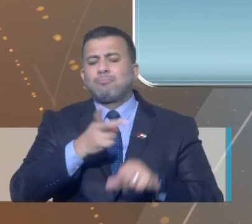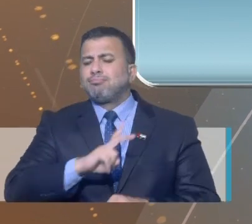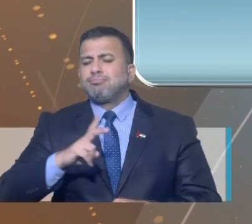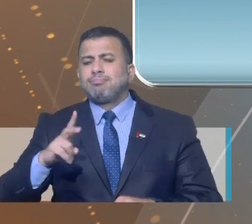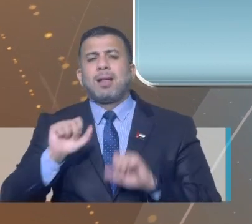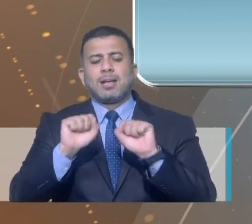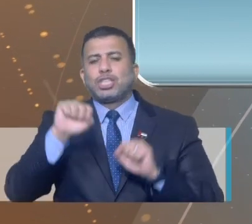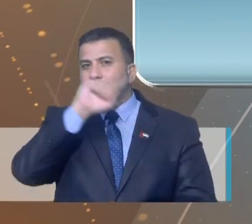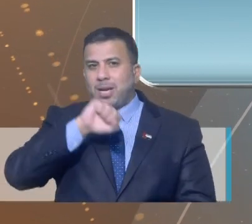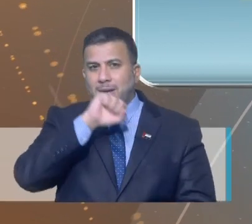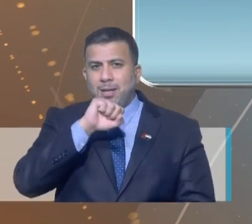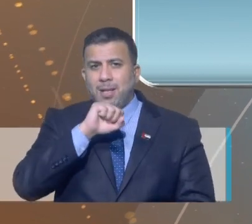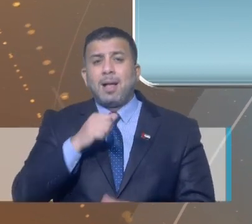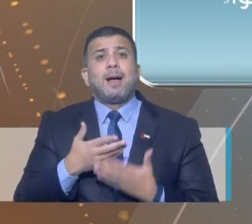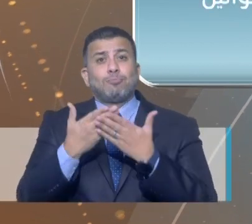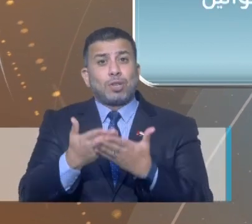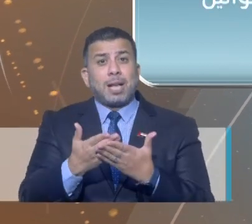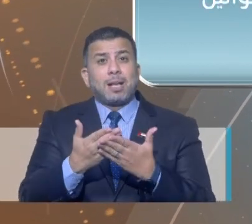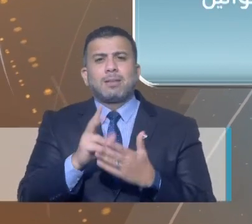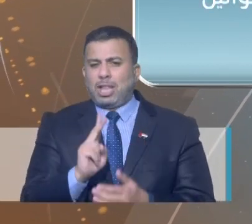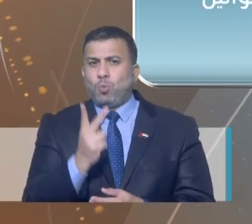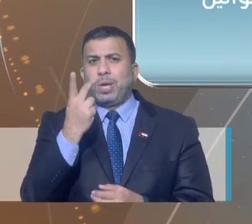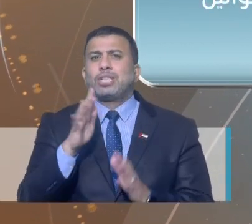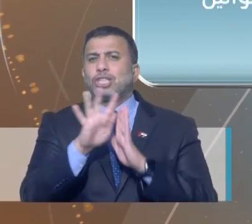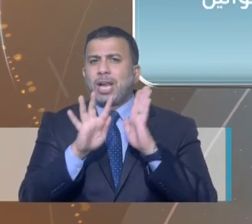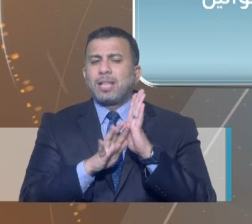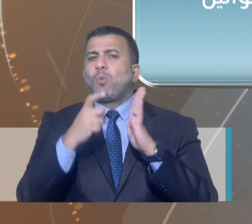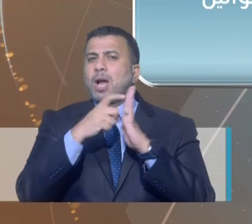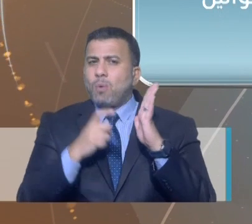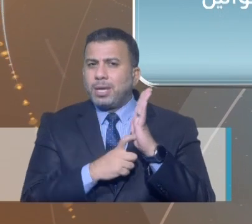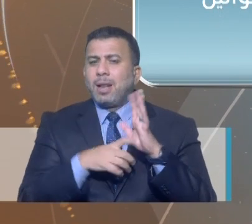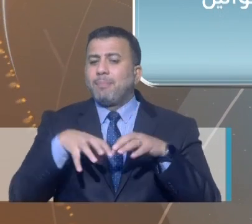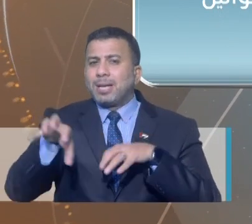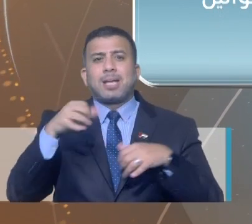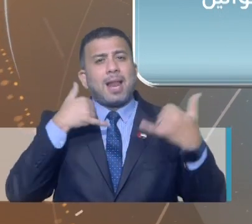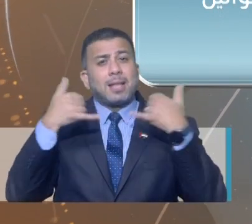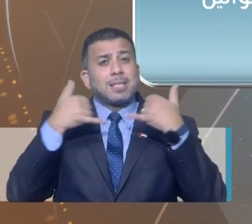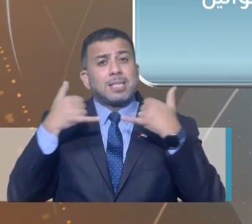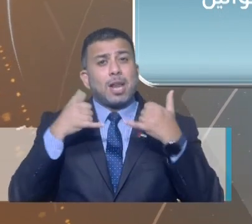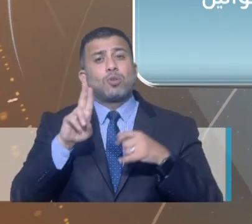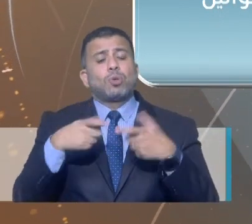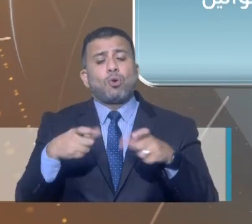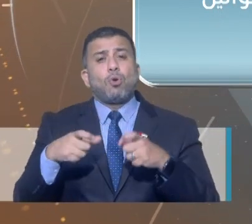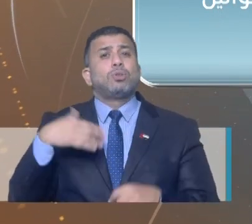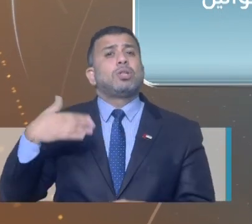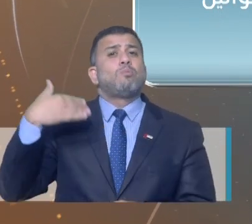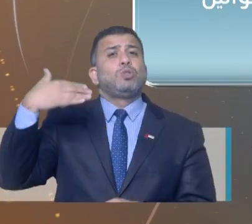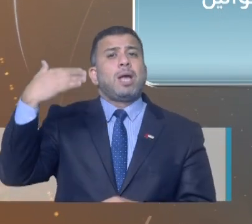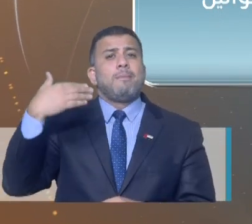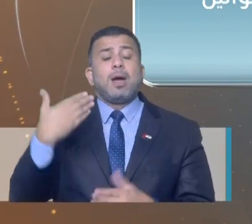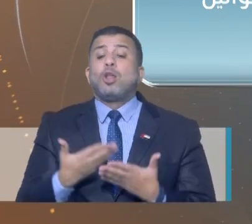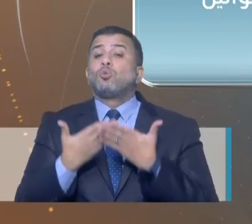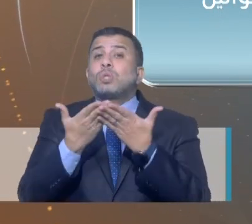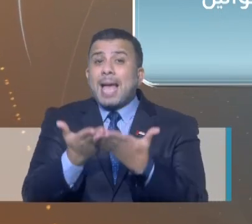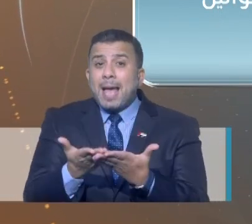التحتيه الخاصه بالاماره الاسهام في وضع وتطوير التشريعات والقوانين بقطاع الاتصالات والتكنولوجيا